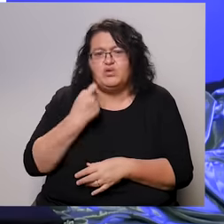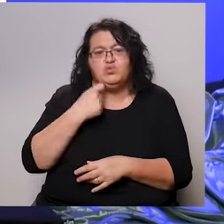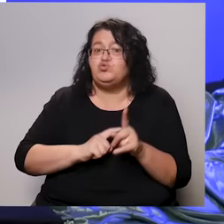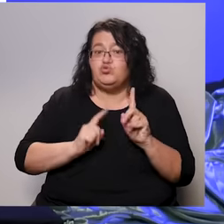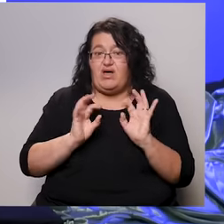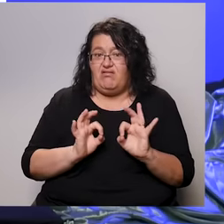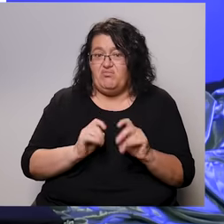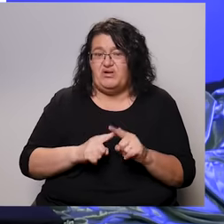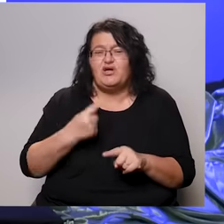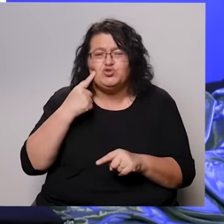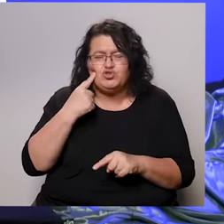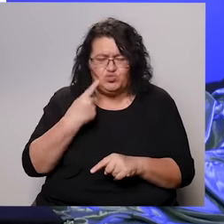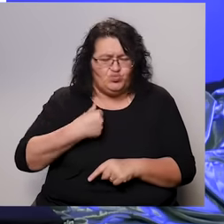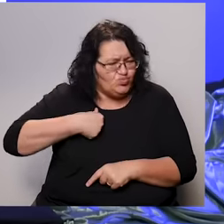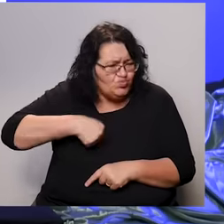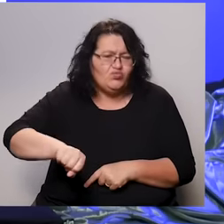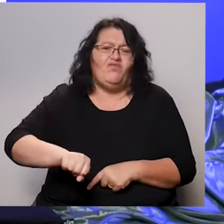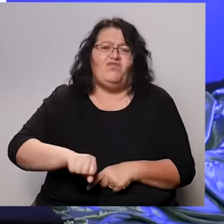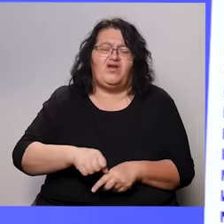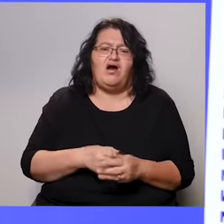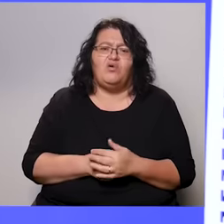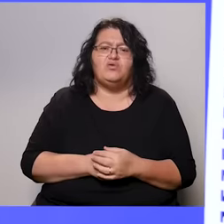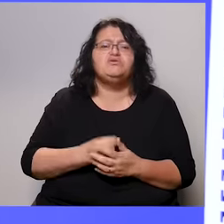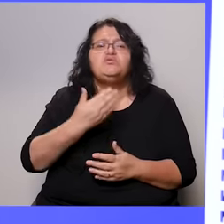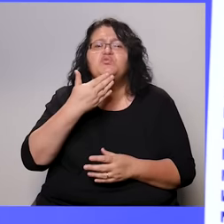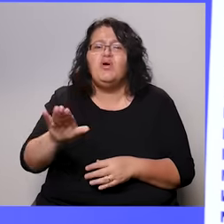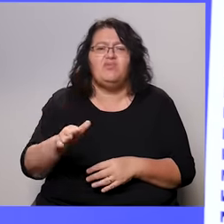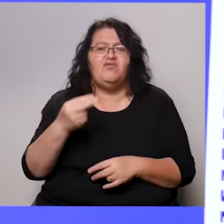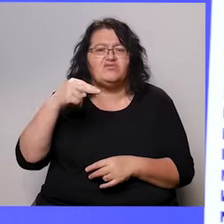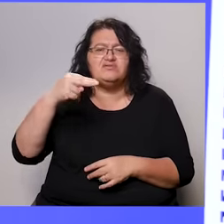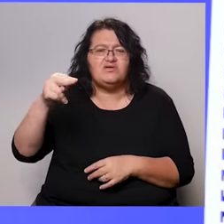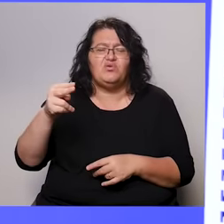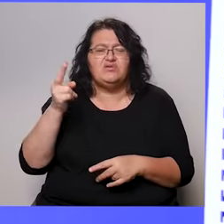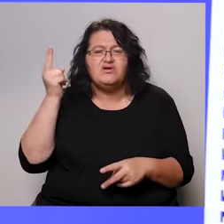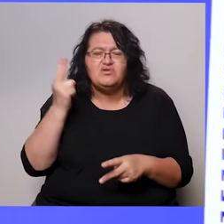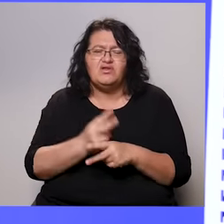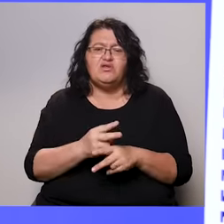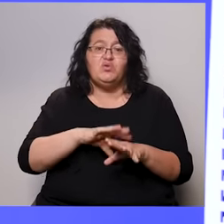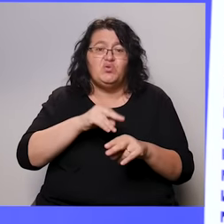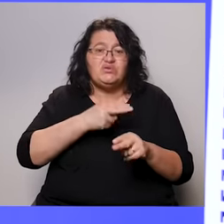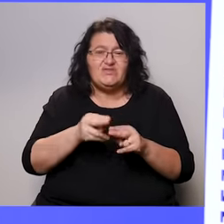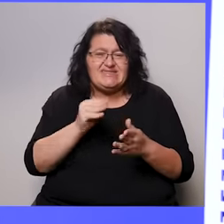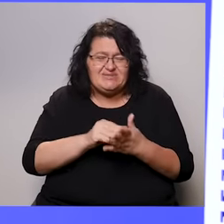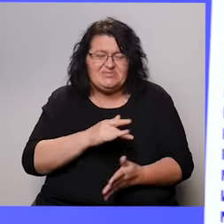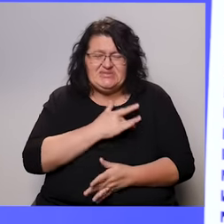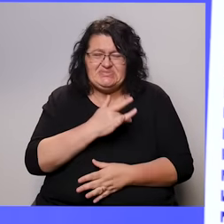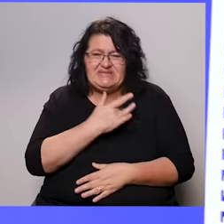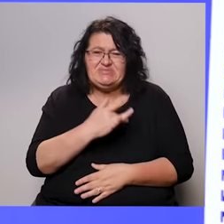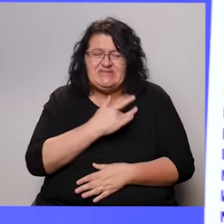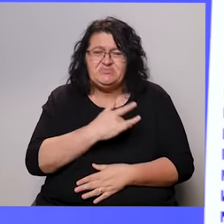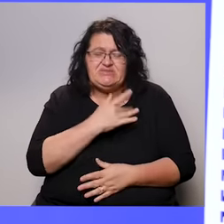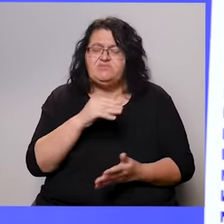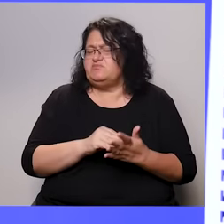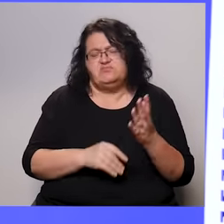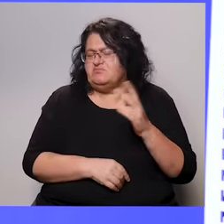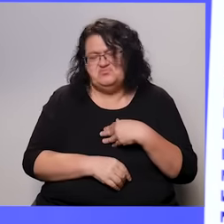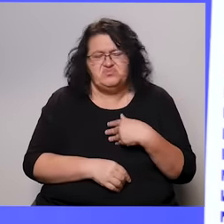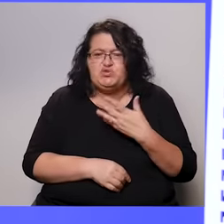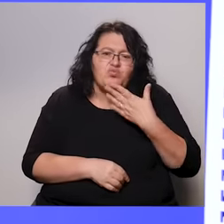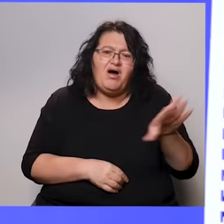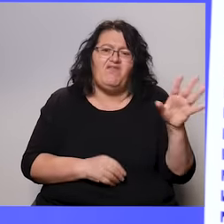eu știu că nu vreau. Și nici n-am vrut să continui cu tot, că Duhul lui Dumnezeu m-a cercetat, n-am vrut să continui în asta de vorbă cu